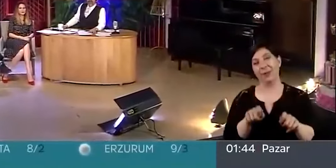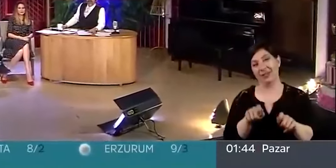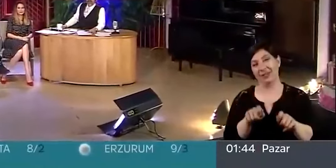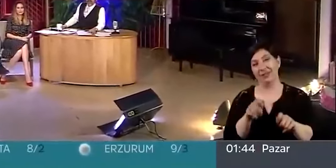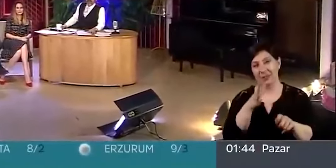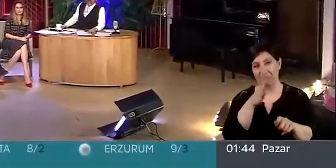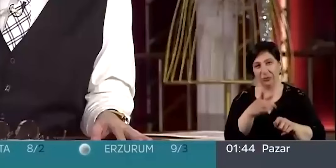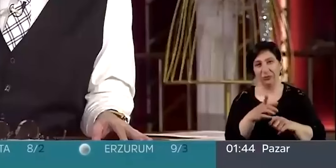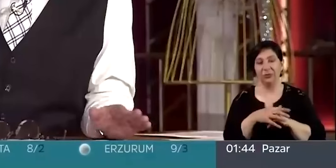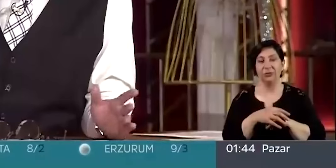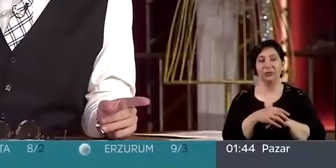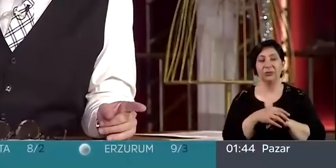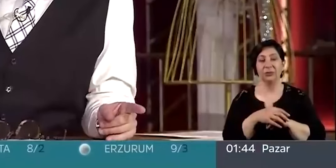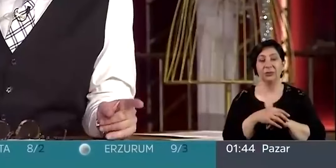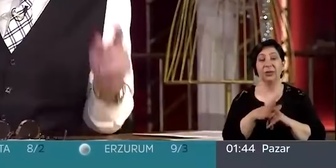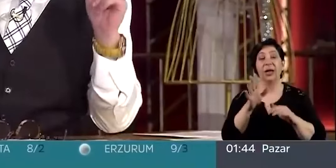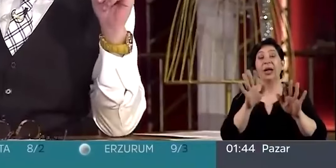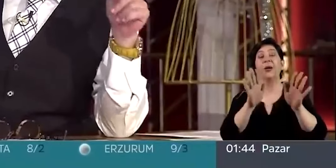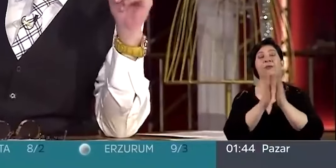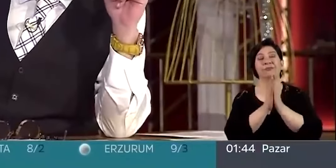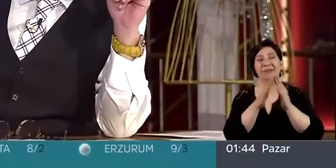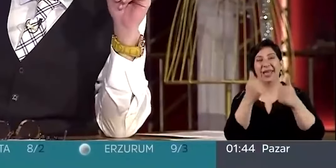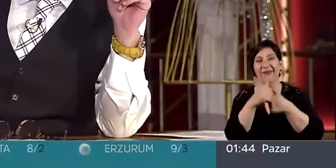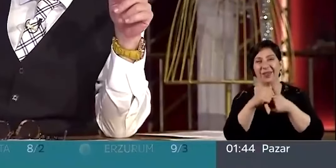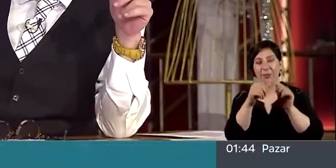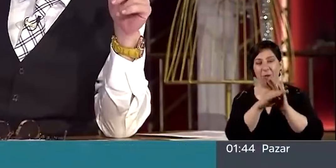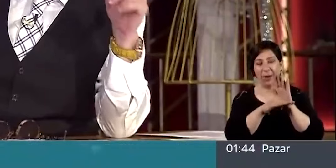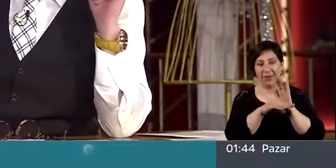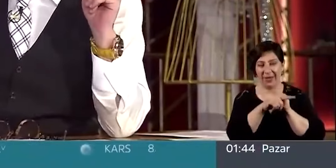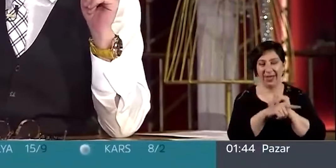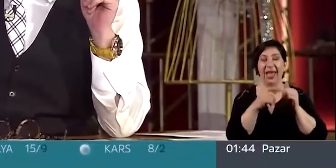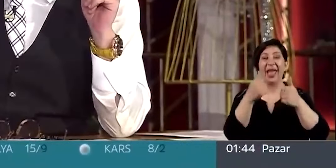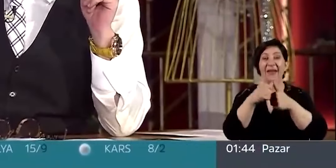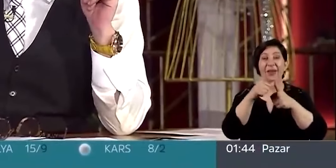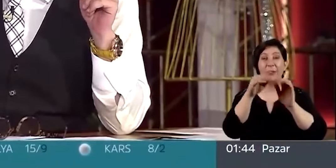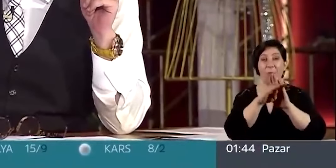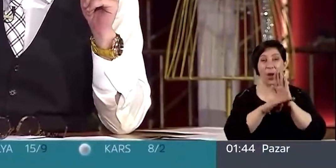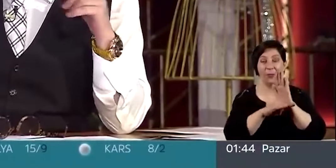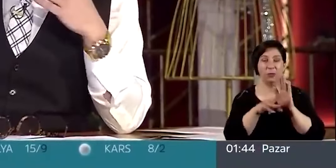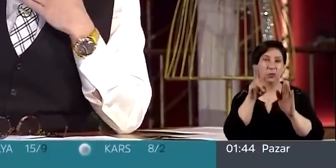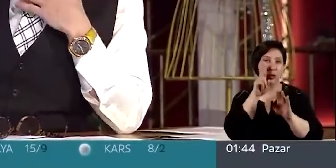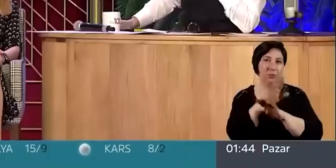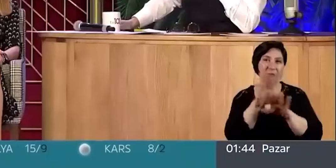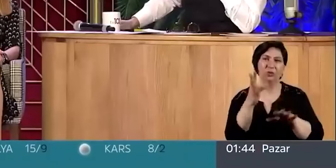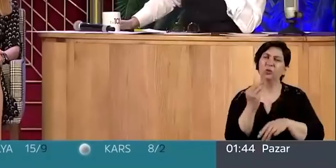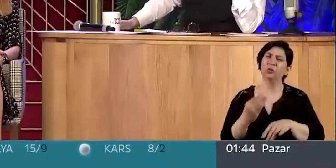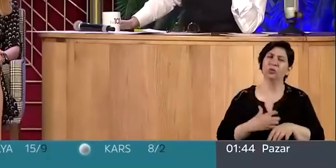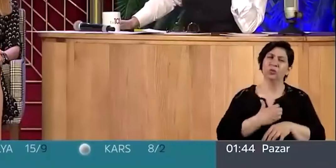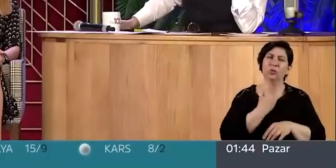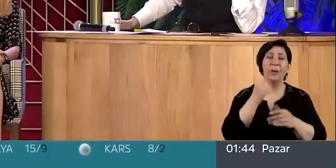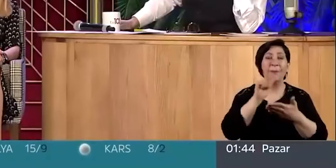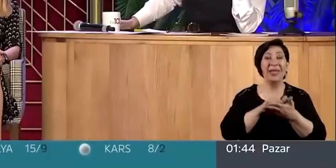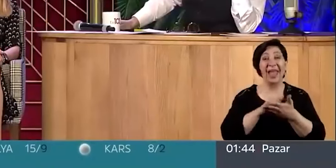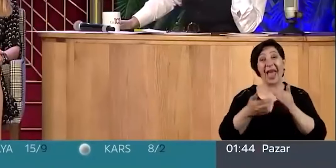için üzüldüm. Ha evli programları bu özür dilerim Flash TV daha sonra. Evlilik programları sona erdi. Çok üzüldük.